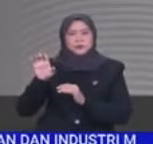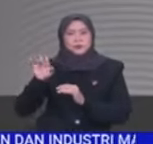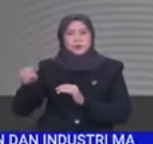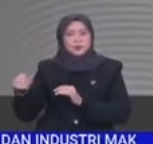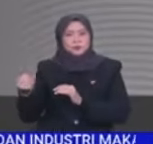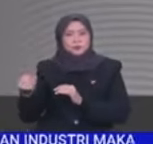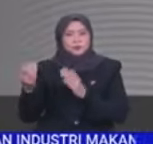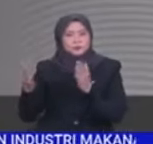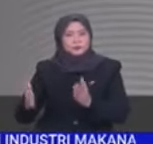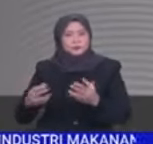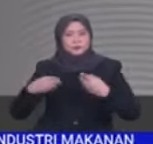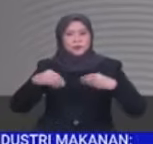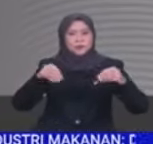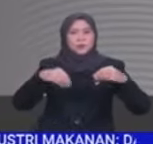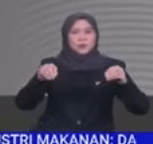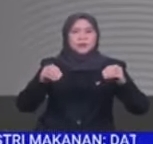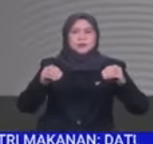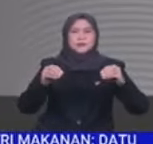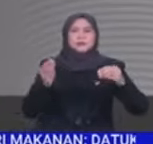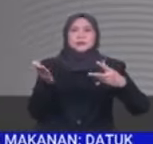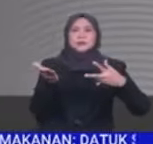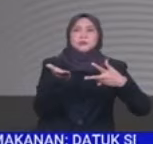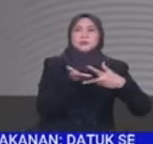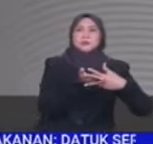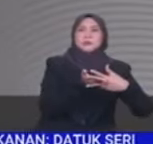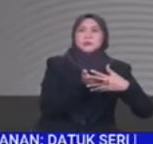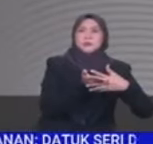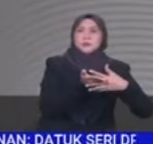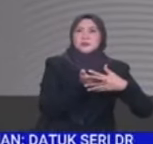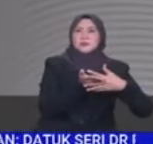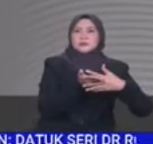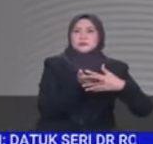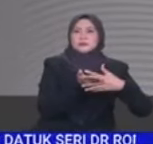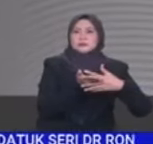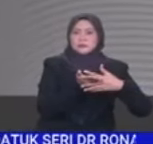perjalanan di kuartal 2.